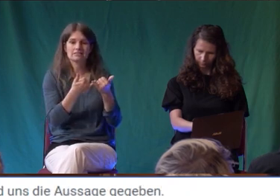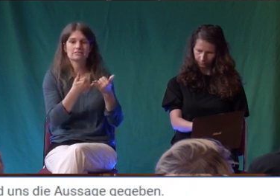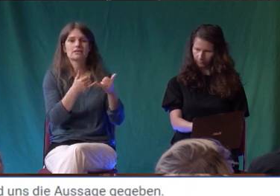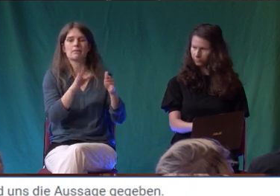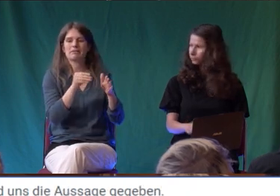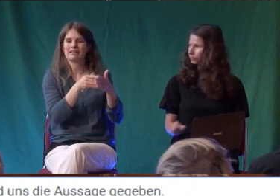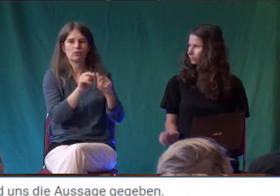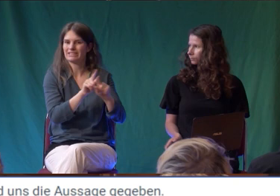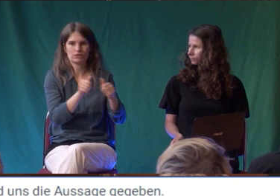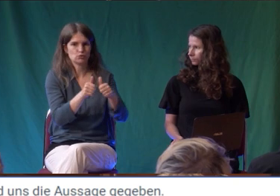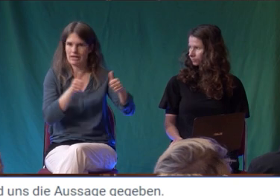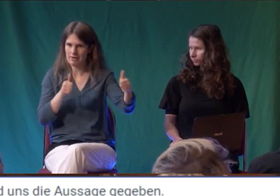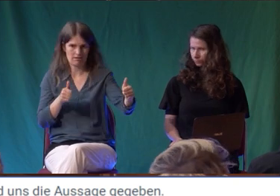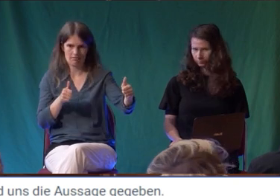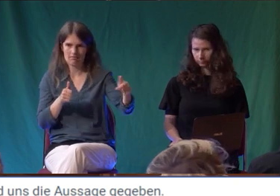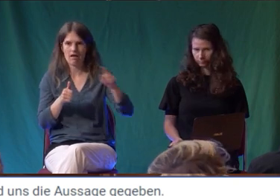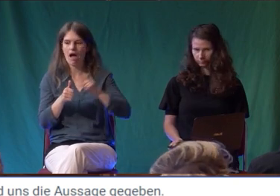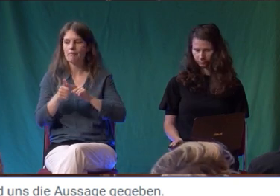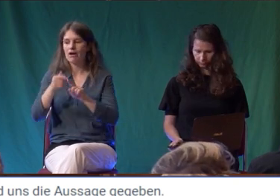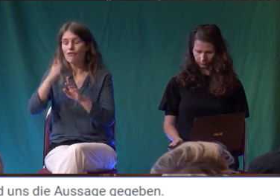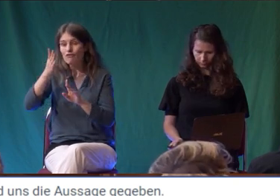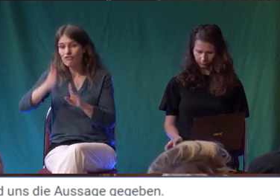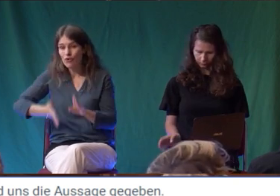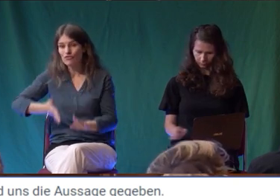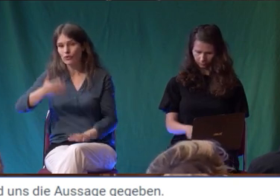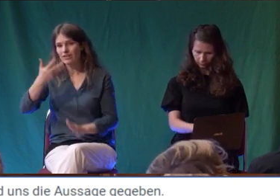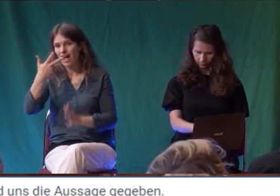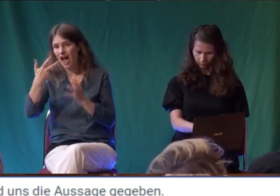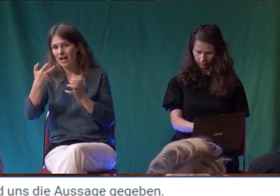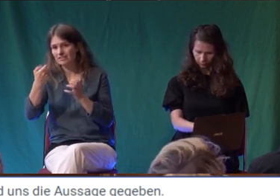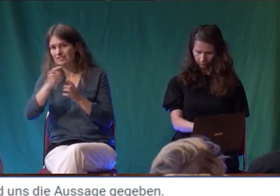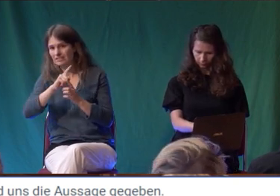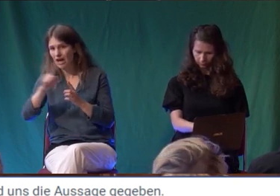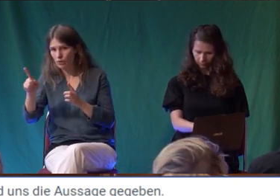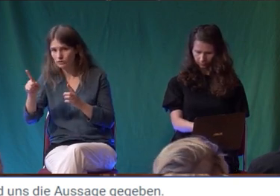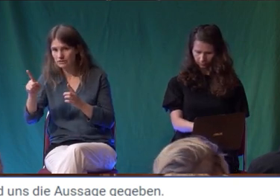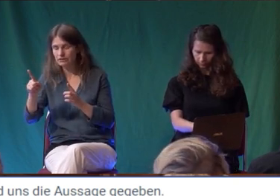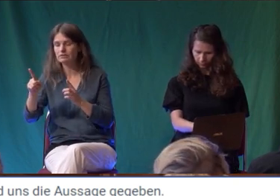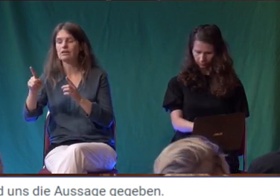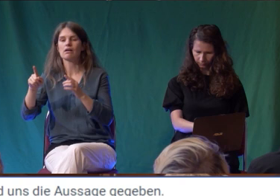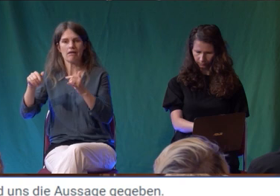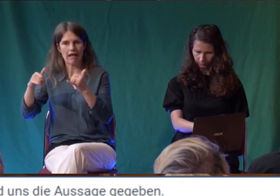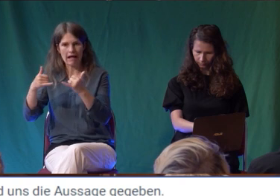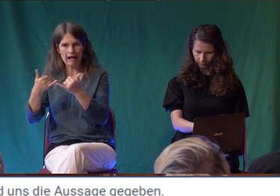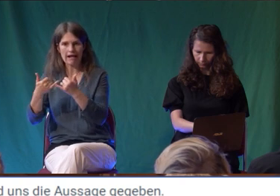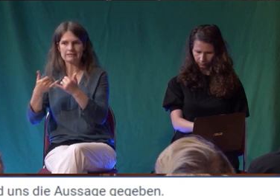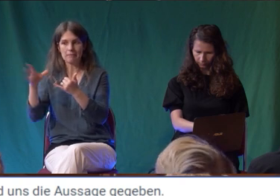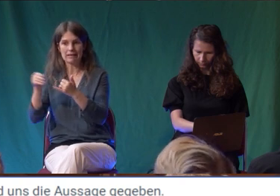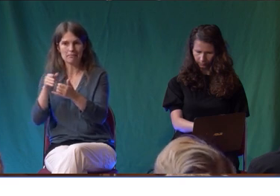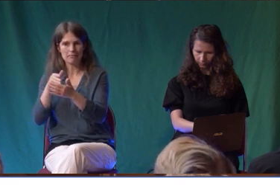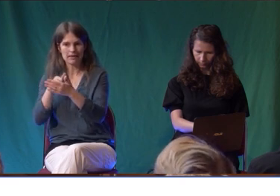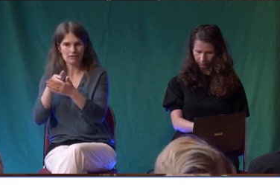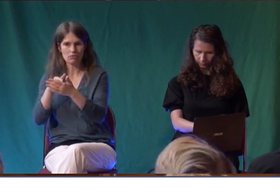aber und ungefähr 580.000 Kinder und Jugendliche haben einen Elternteil mit einem